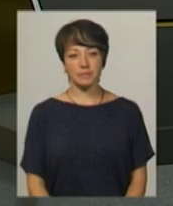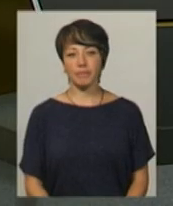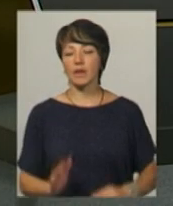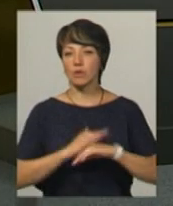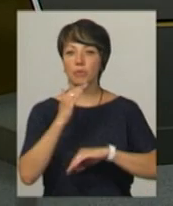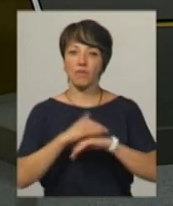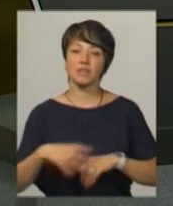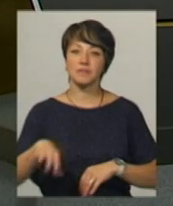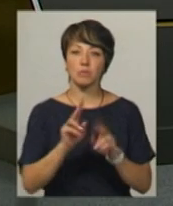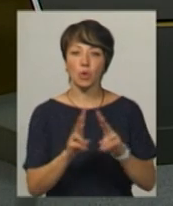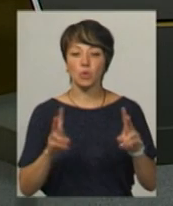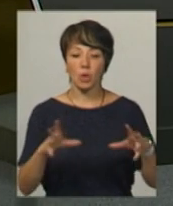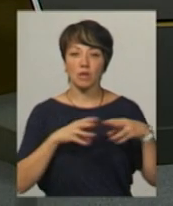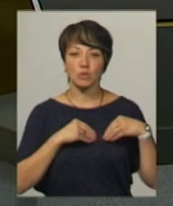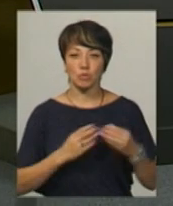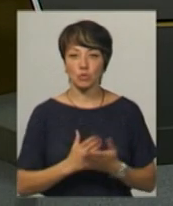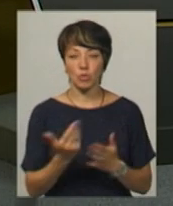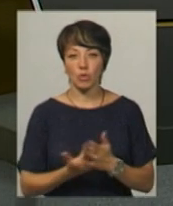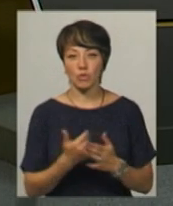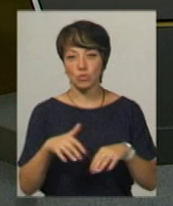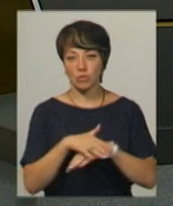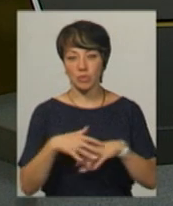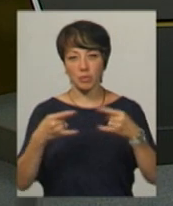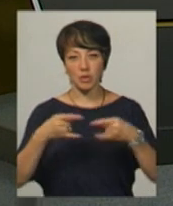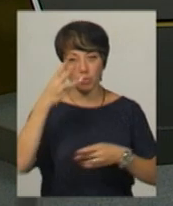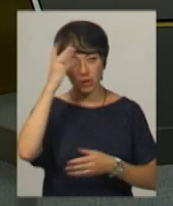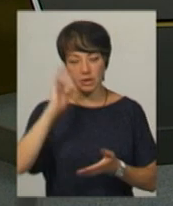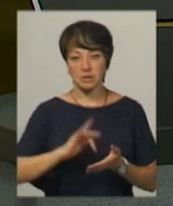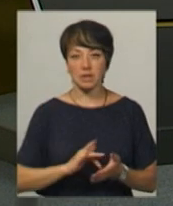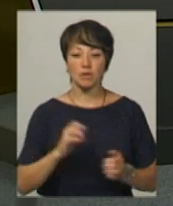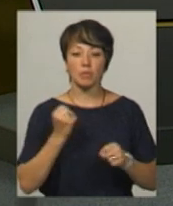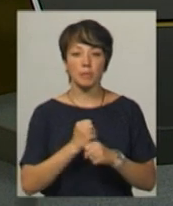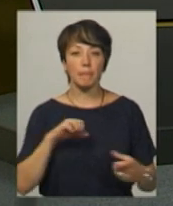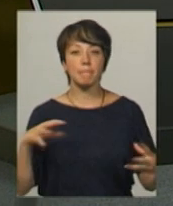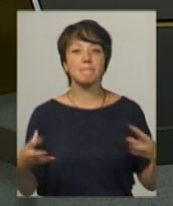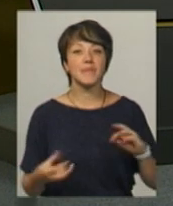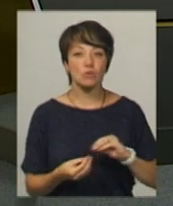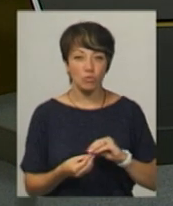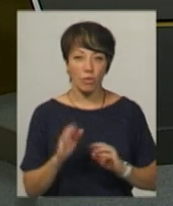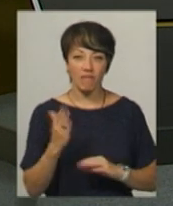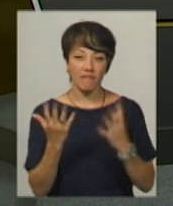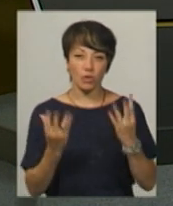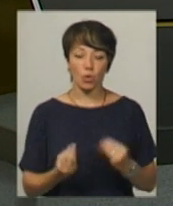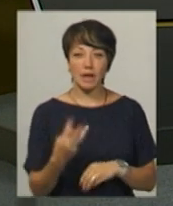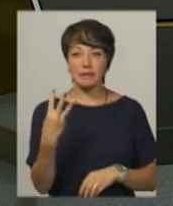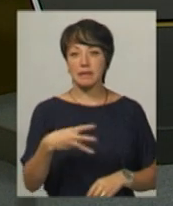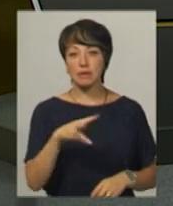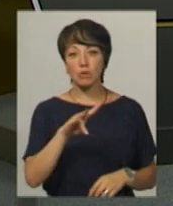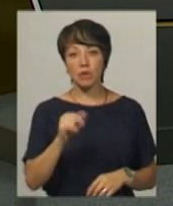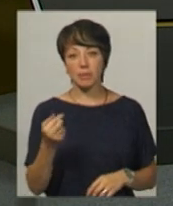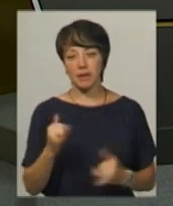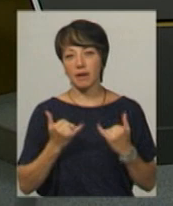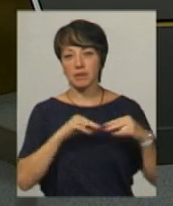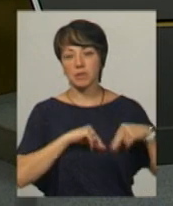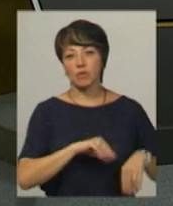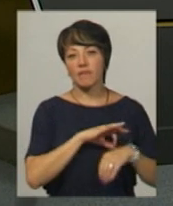Доброго вечора всім, хто разом із службою новин Суспільного мовника ЮА Поділля підбиватиме інформаційний підсумок вівторка 30 липня. Для вас